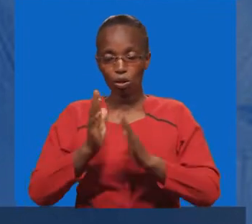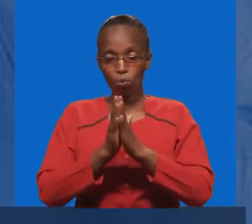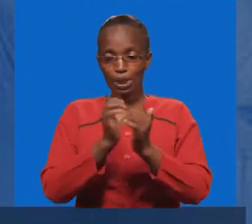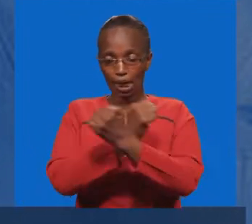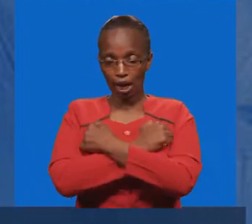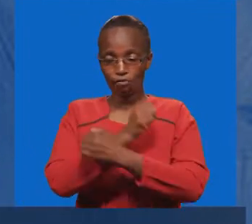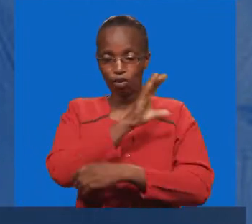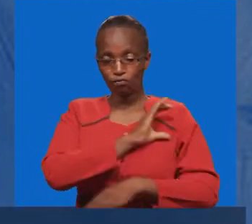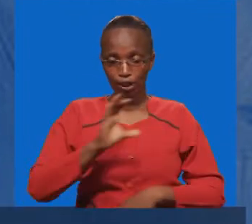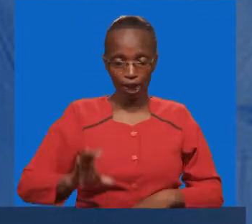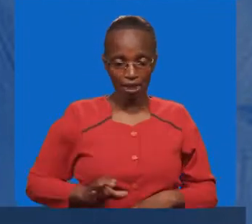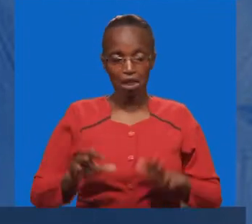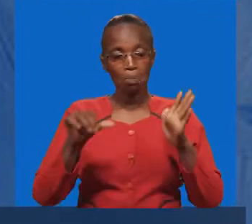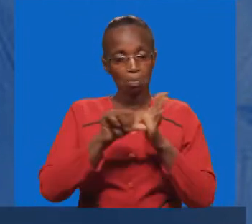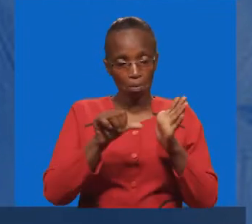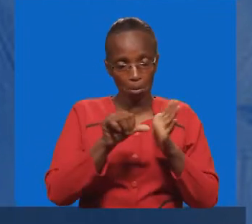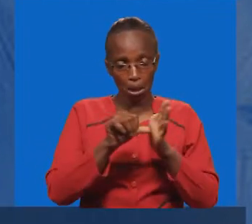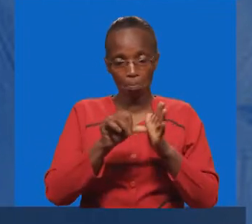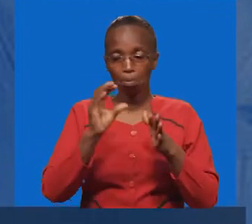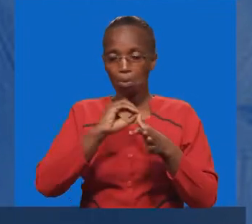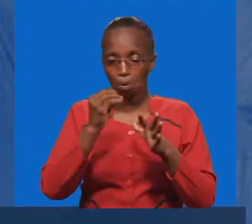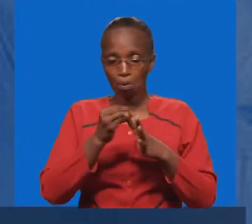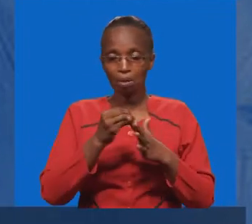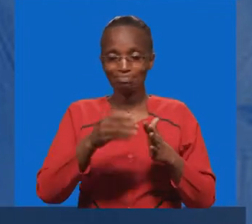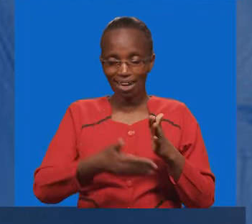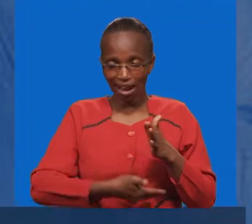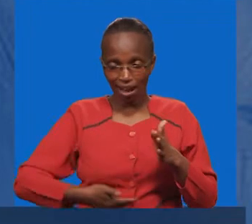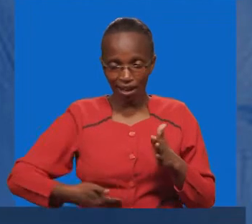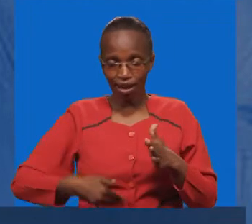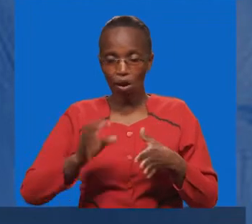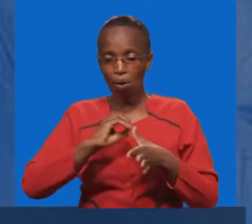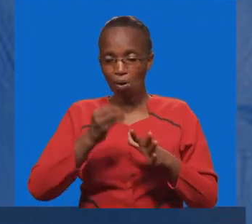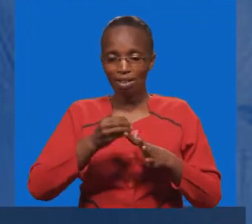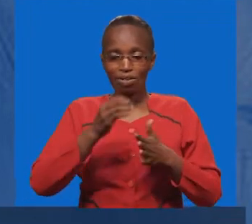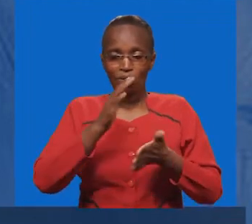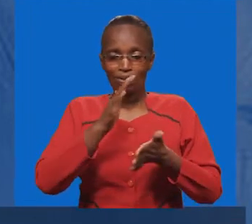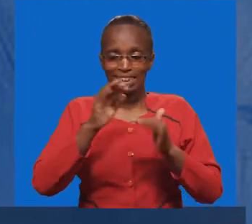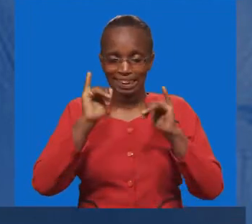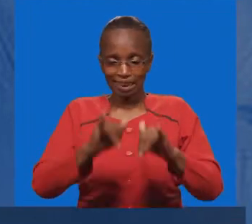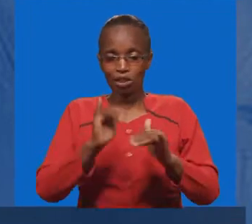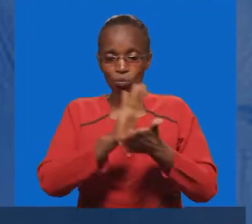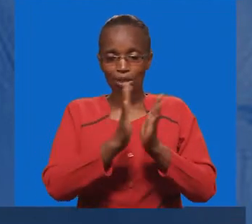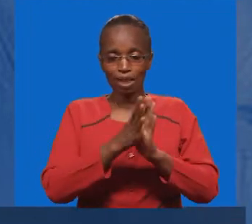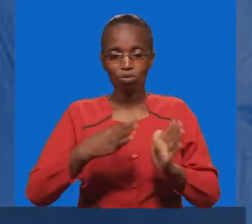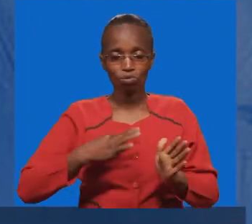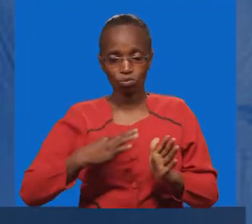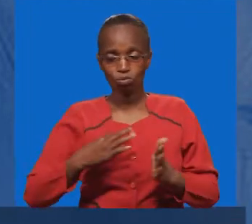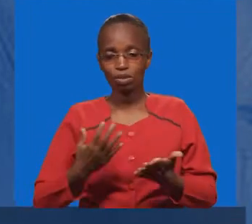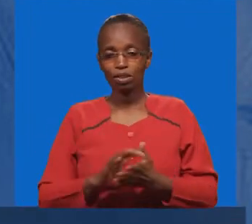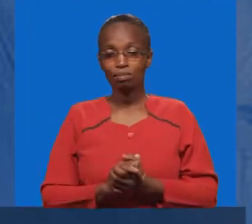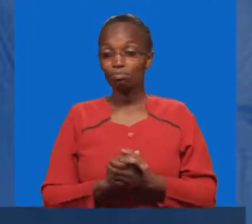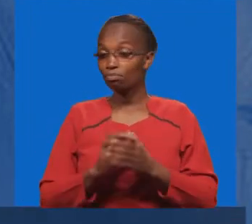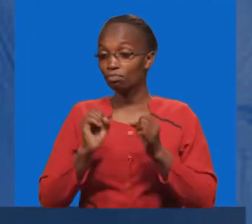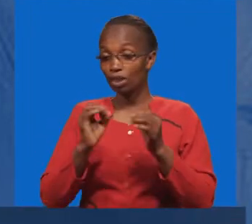nani atakayetutenga na upendo wa Kristo? Je, ni dhiki, au shida, au hadha, au njaa, au